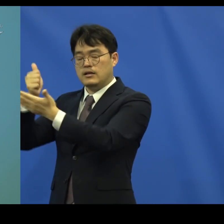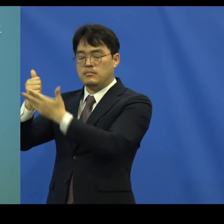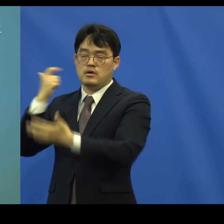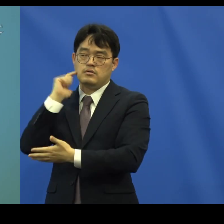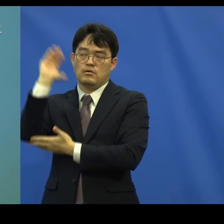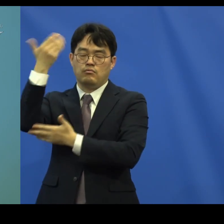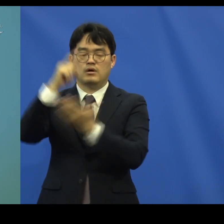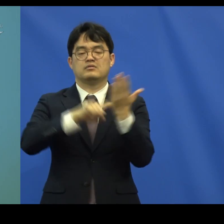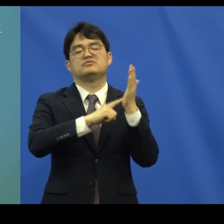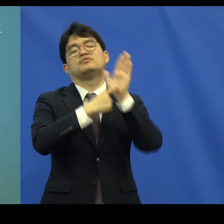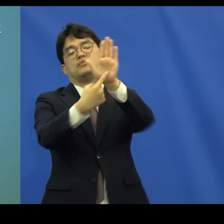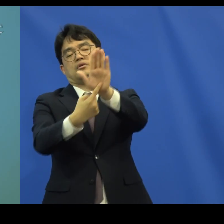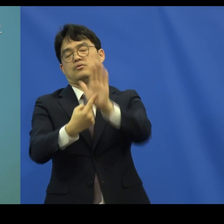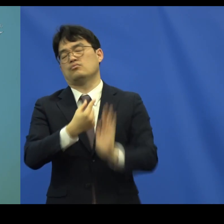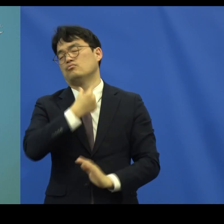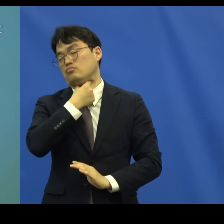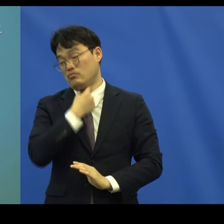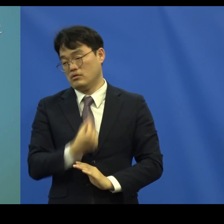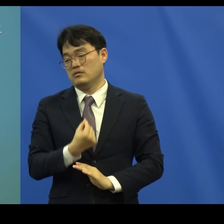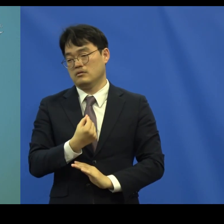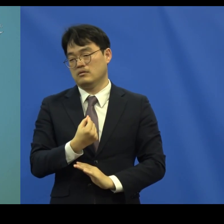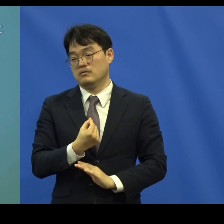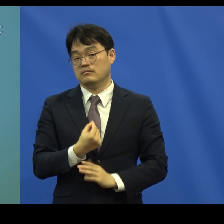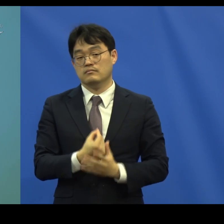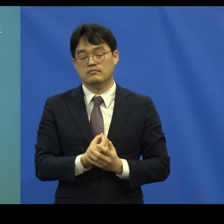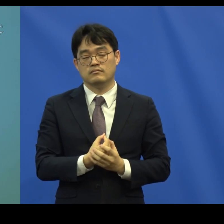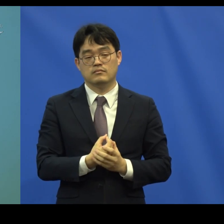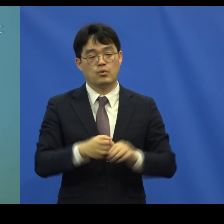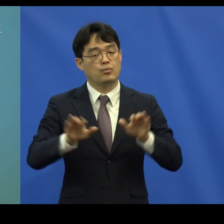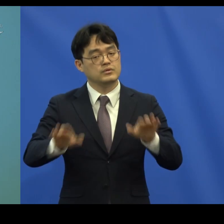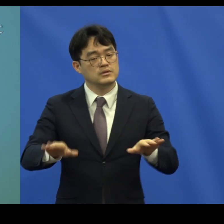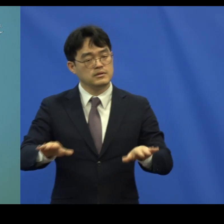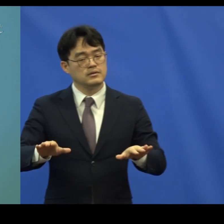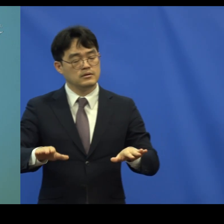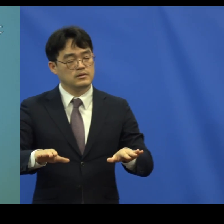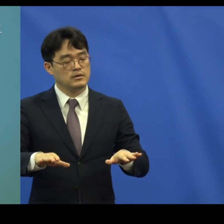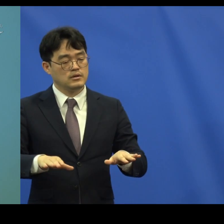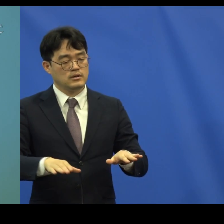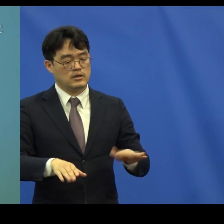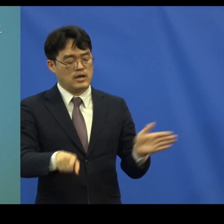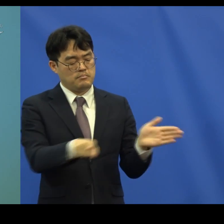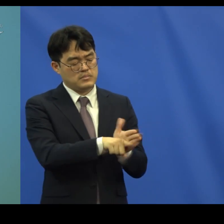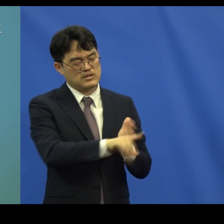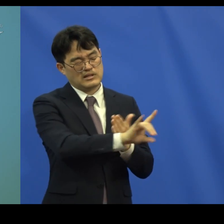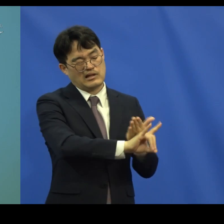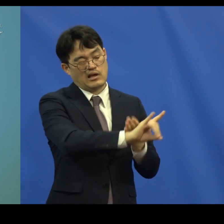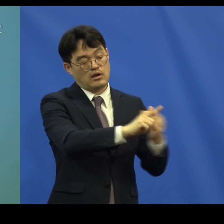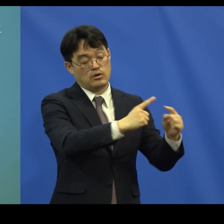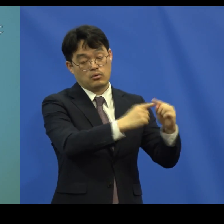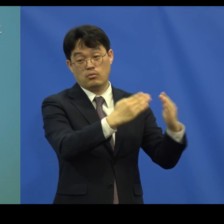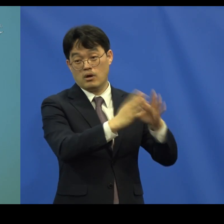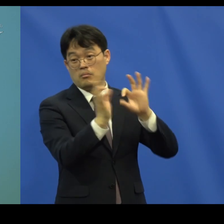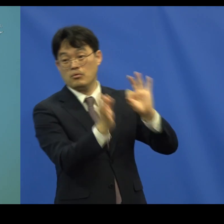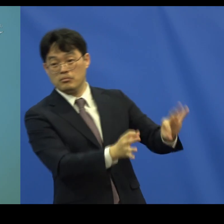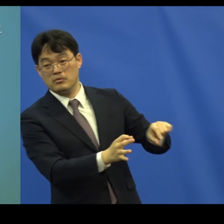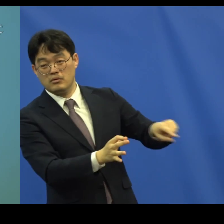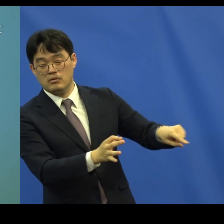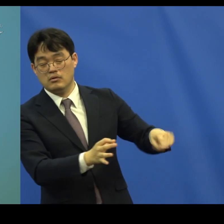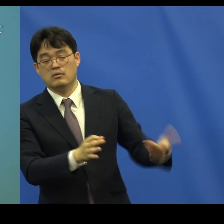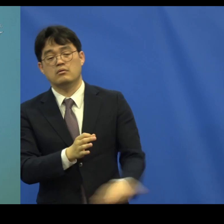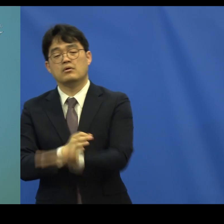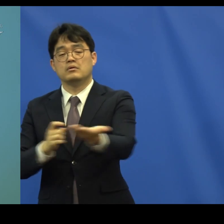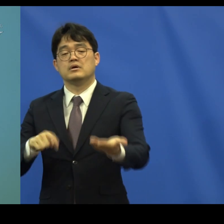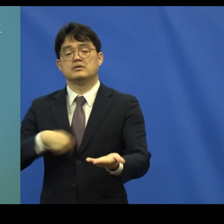가운데 드러내기를 원하시는 겁니다. 그러므로 오늘 이 4대 교회를 살펴보면서 우리가 먼저 우리 자신을 확인할